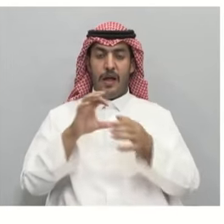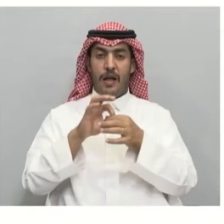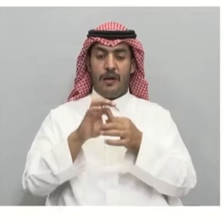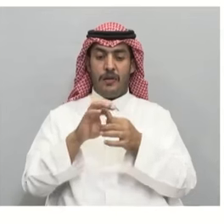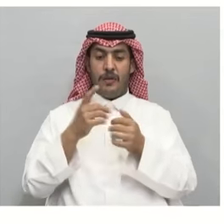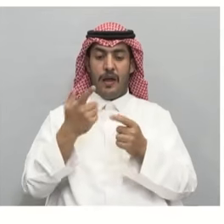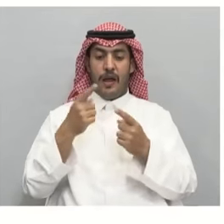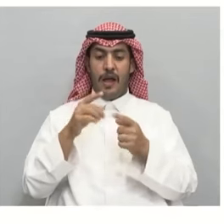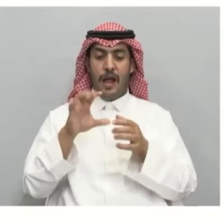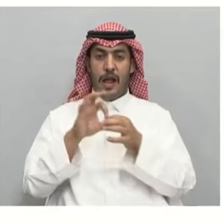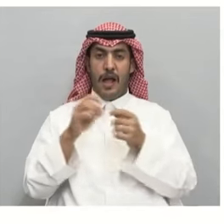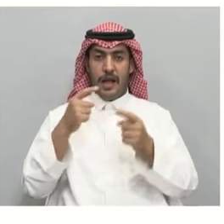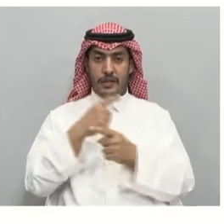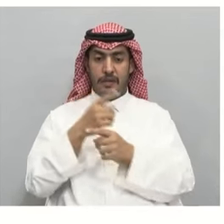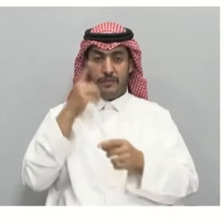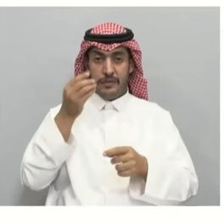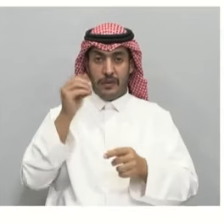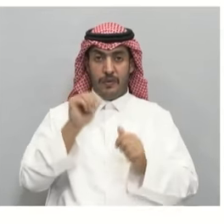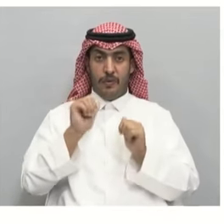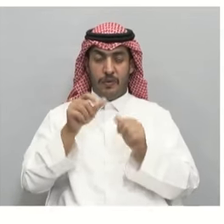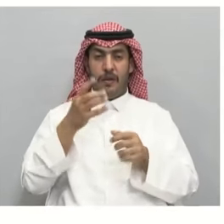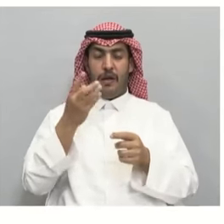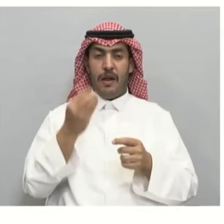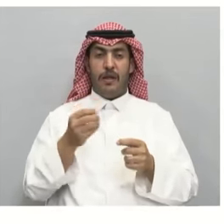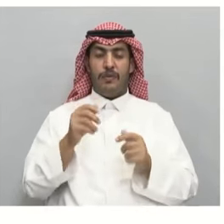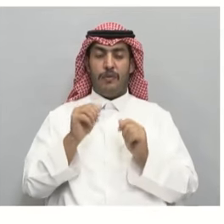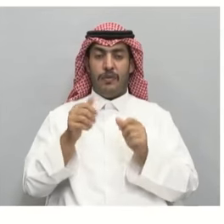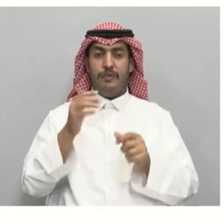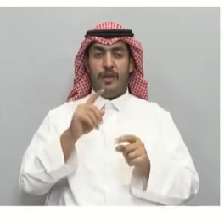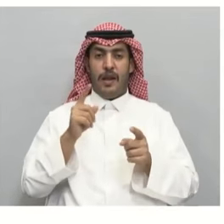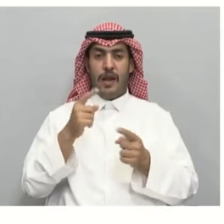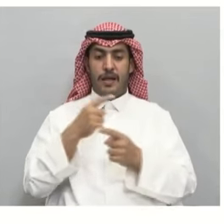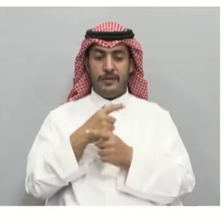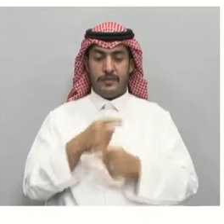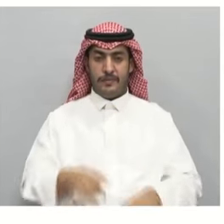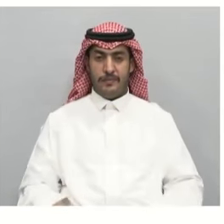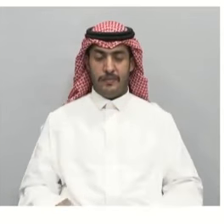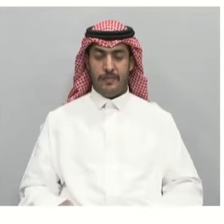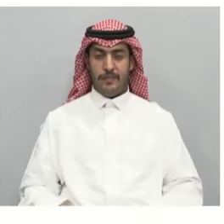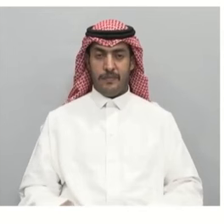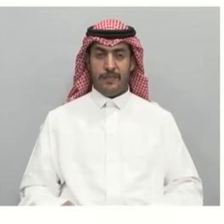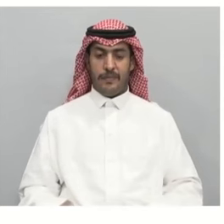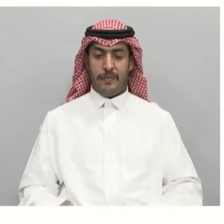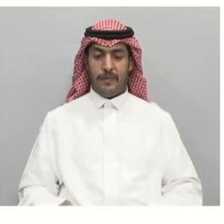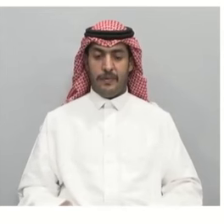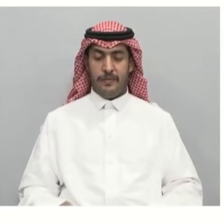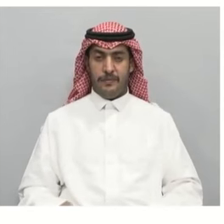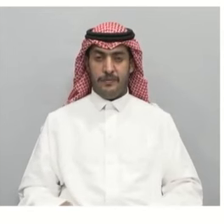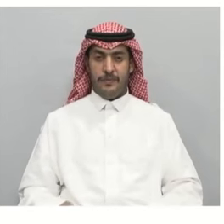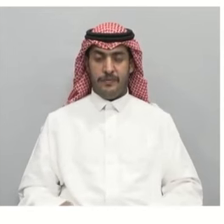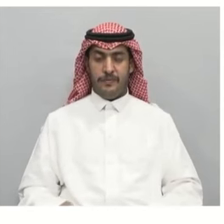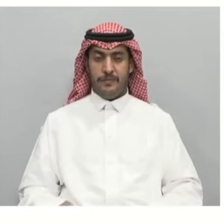علاقه عكسيه فكل ما زادت القدره قلت المقاومه والعكس كل ما زادت المقاومه قلت